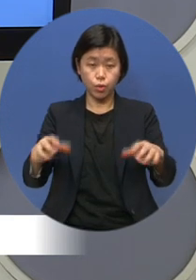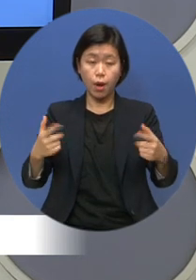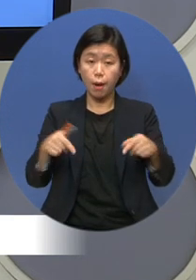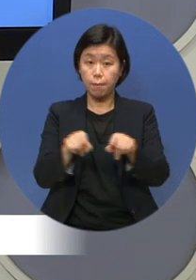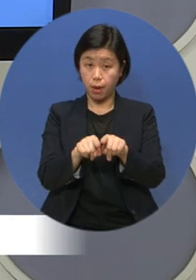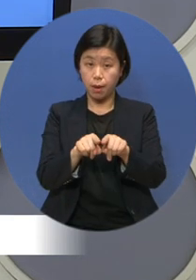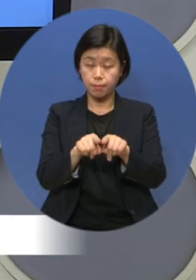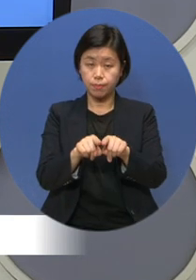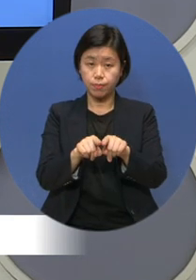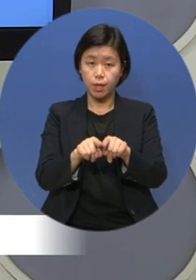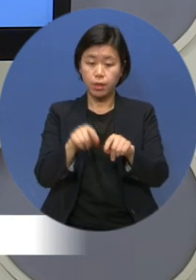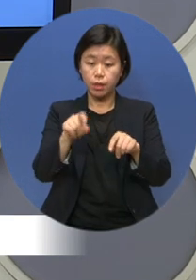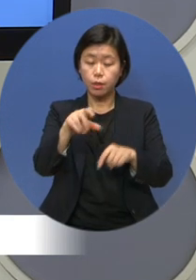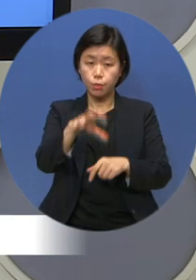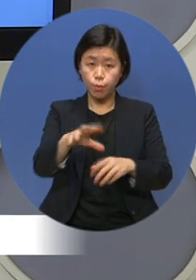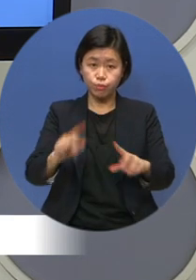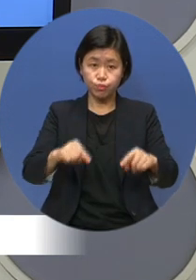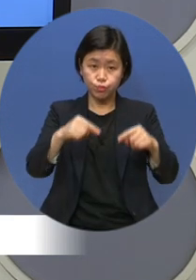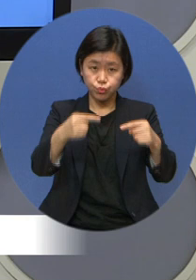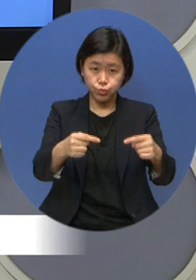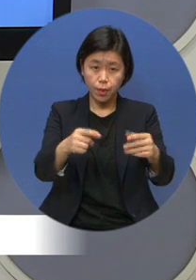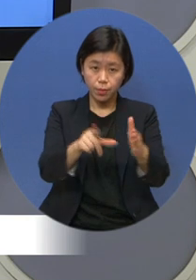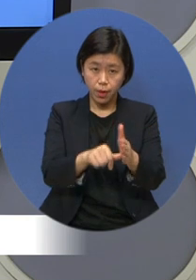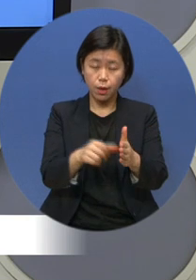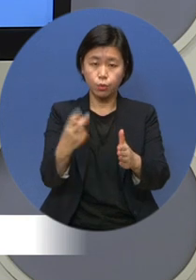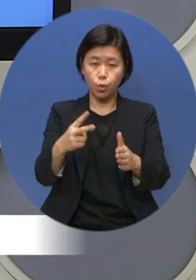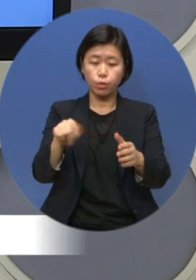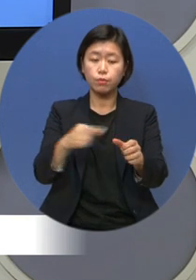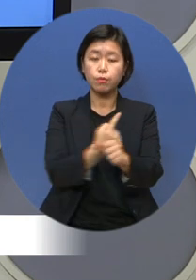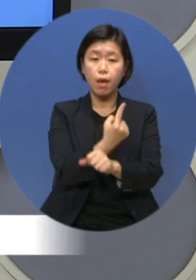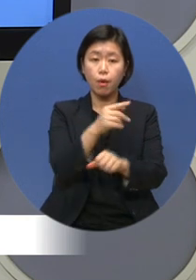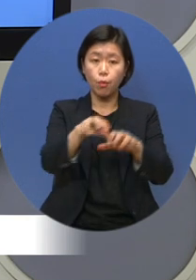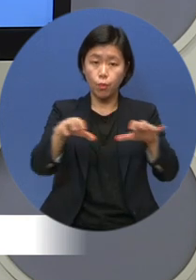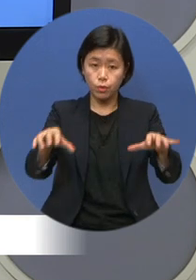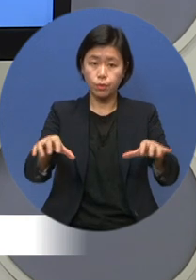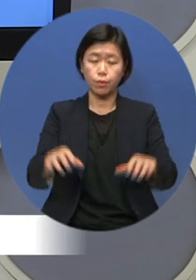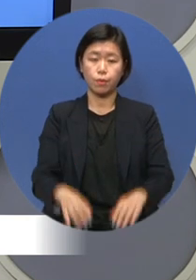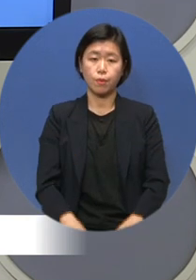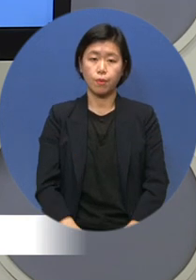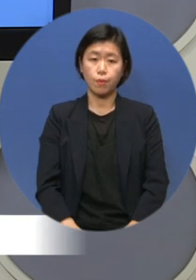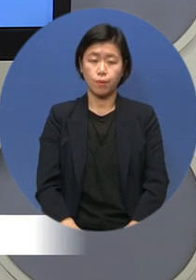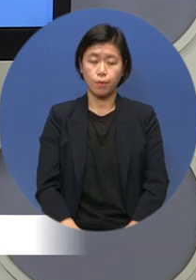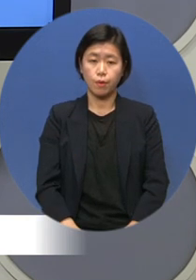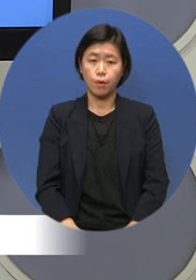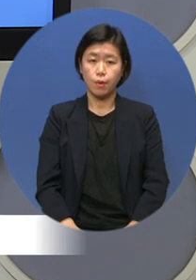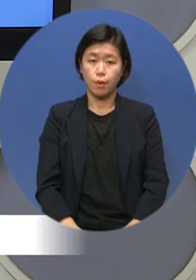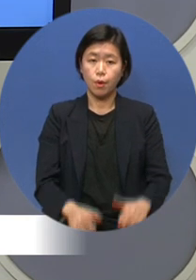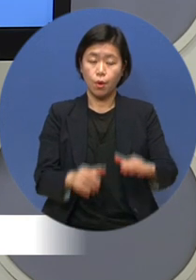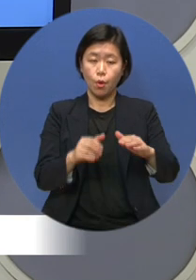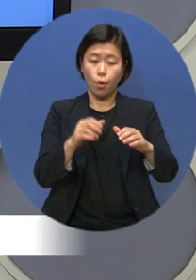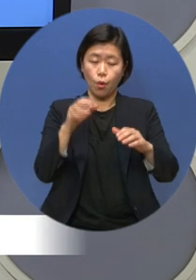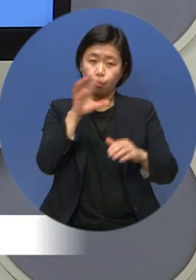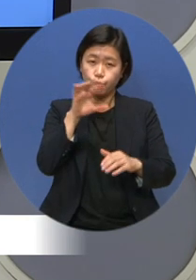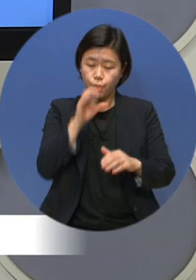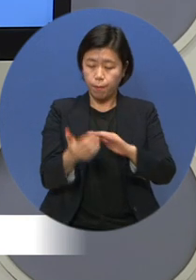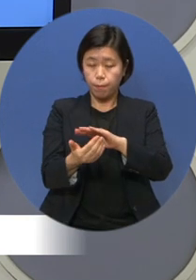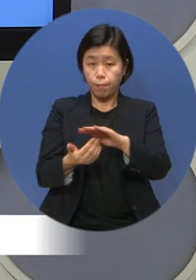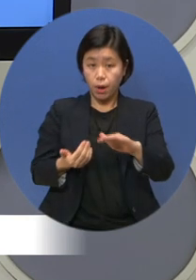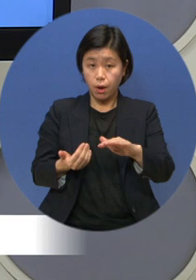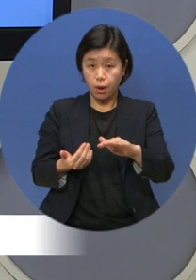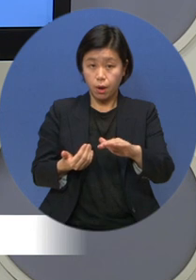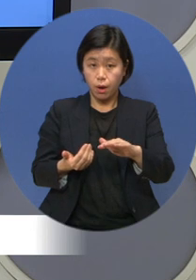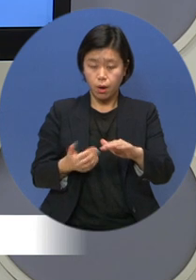훈련 기간에도 코론 알고 확산을 방지하기 위해 훈련 재개 전 지도자 선수 전 대상 코론 알고